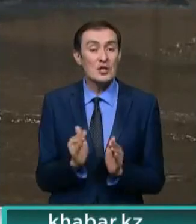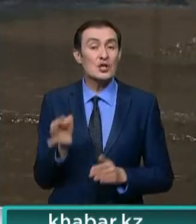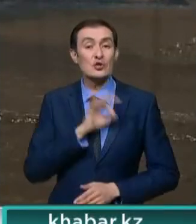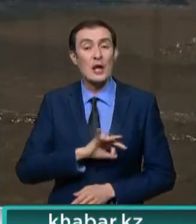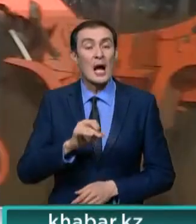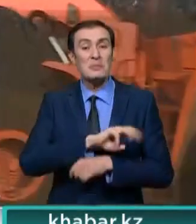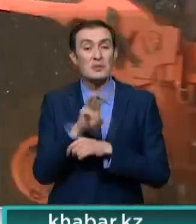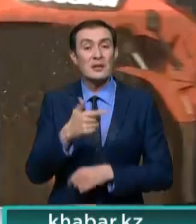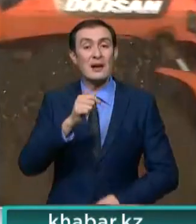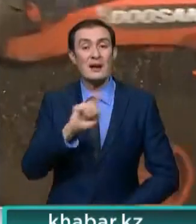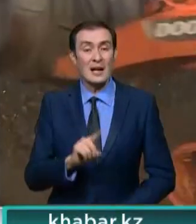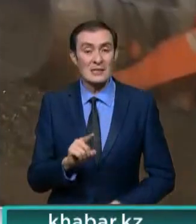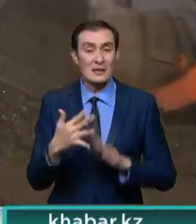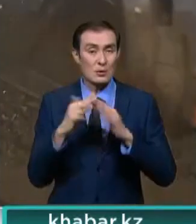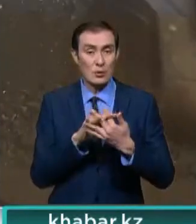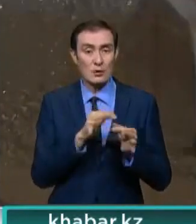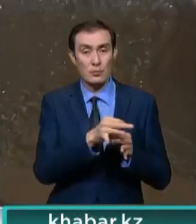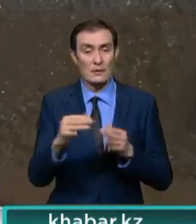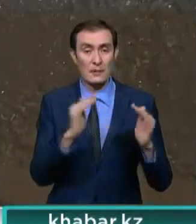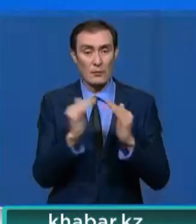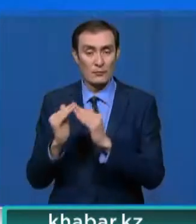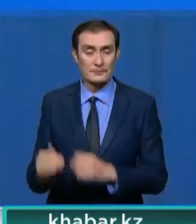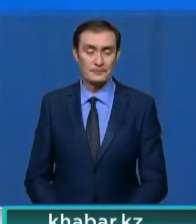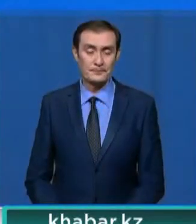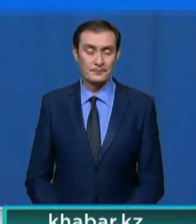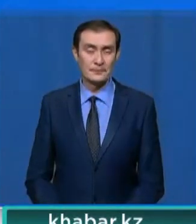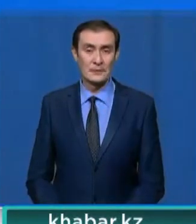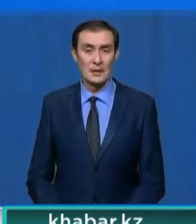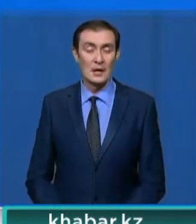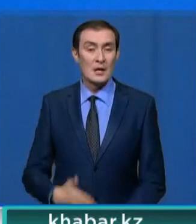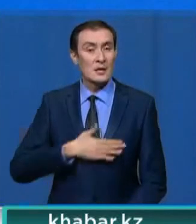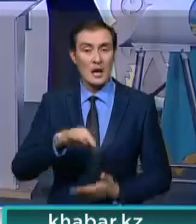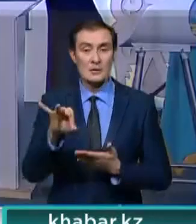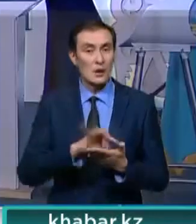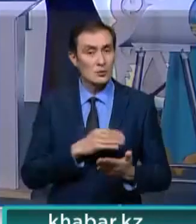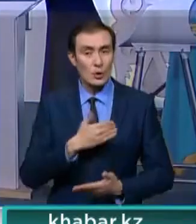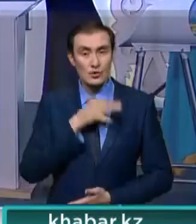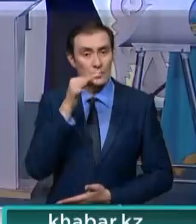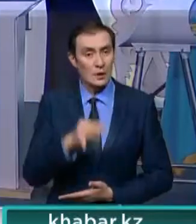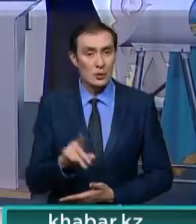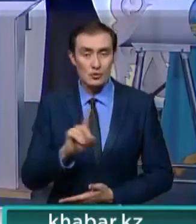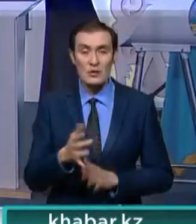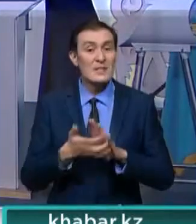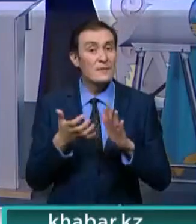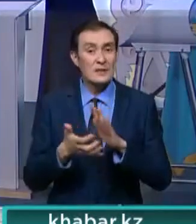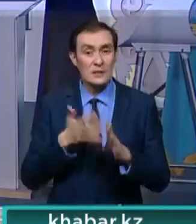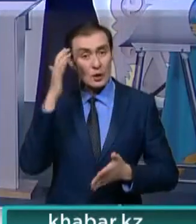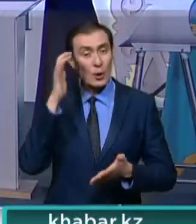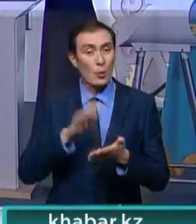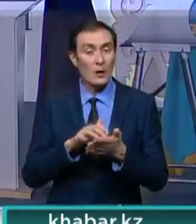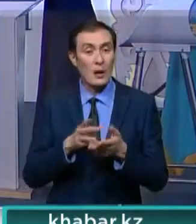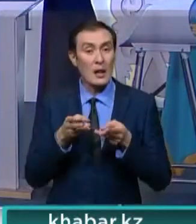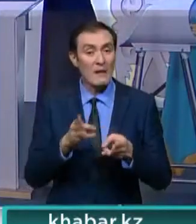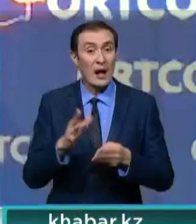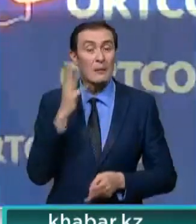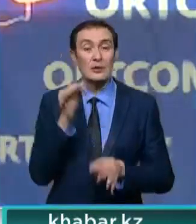счет газификации населенных пунктов. Я сразу хочу обозначить, что дефицита угля в Алматинской